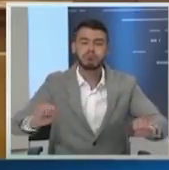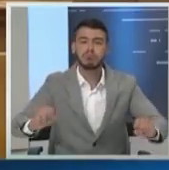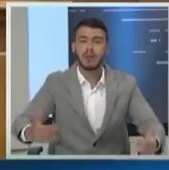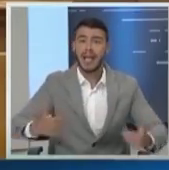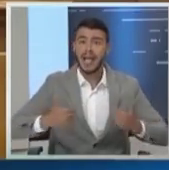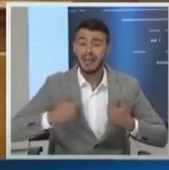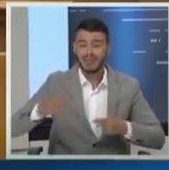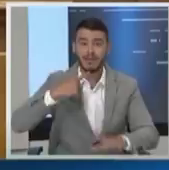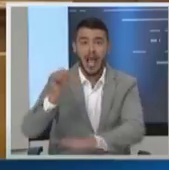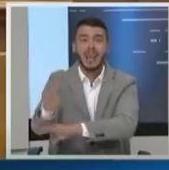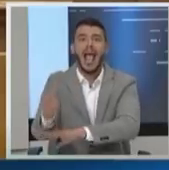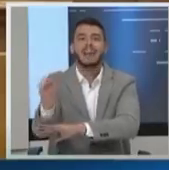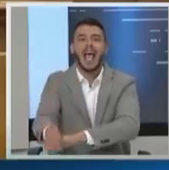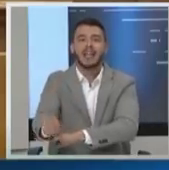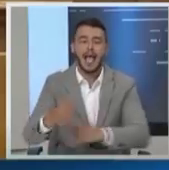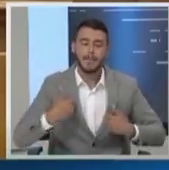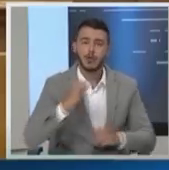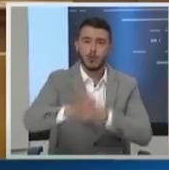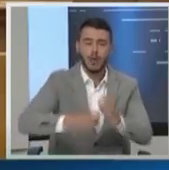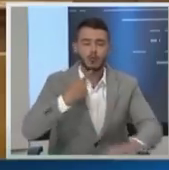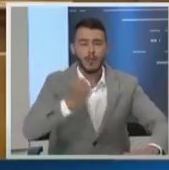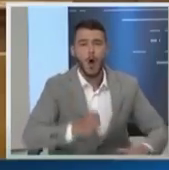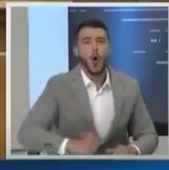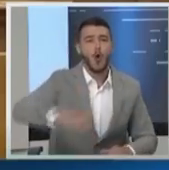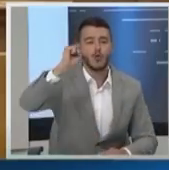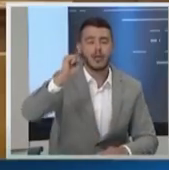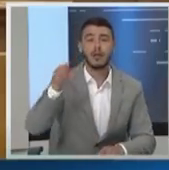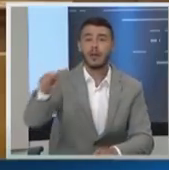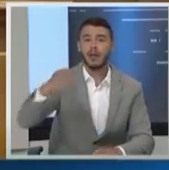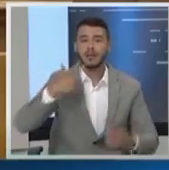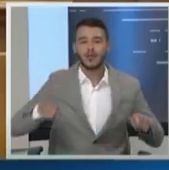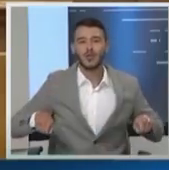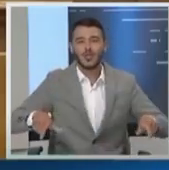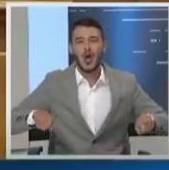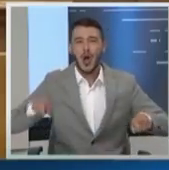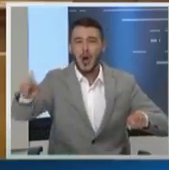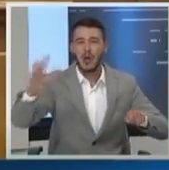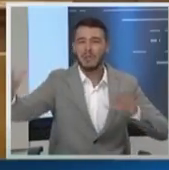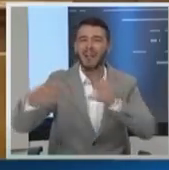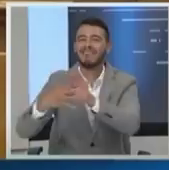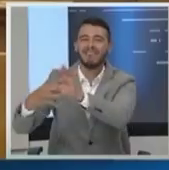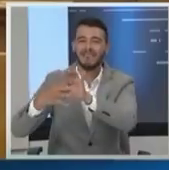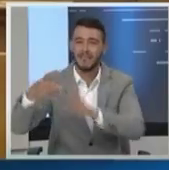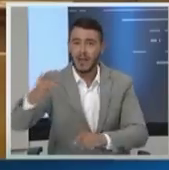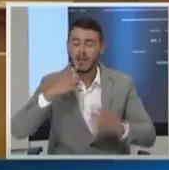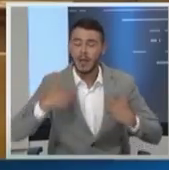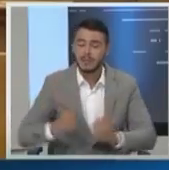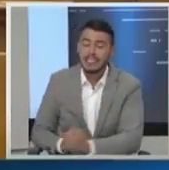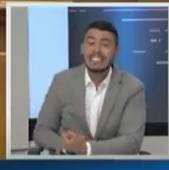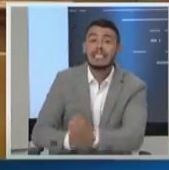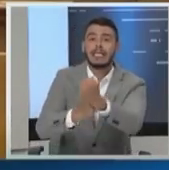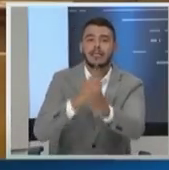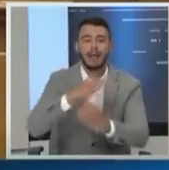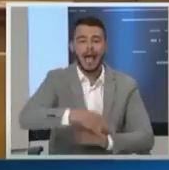μάχη του όχι. Όταν εσείς αναφωνούσατε βάστα Σόιμπλε, εμείς στηρίζαμε την αξιοπρέπεια και την αντίσταση στον